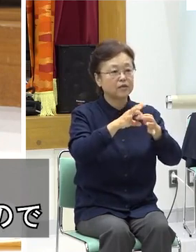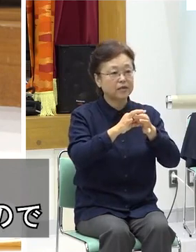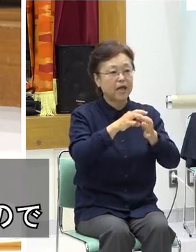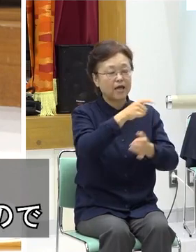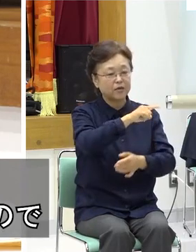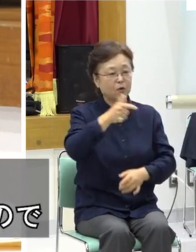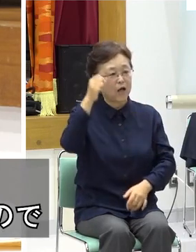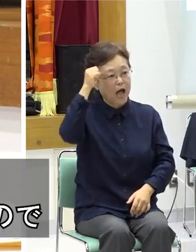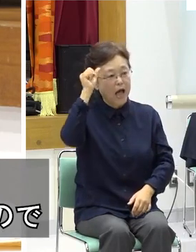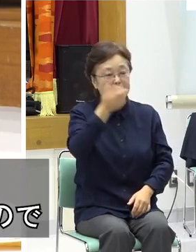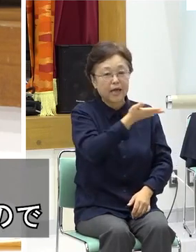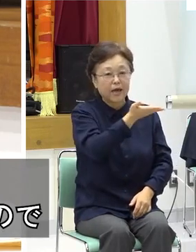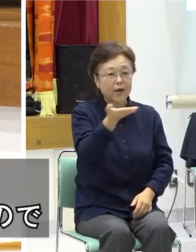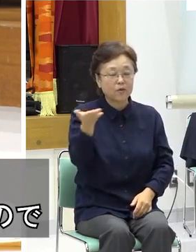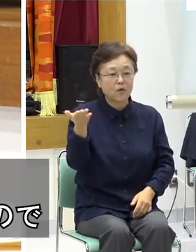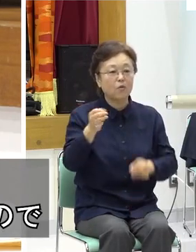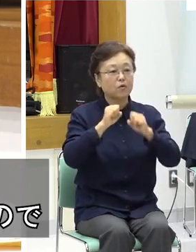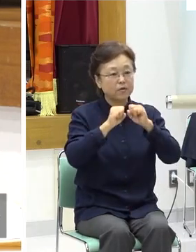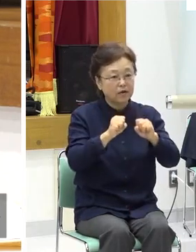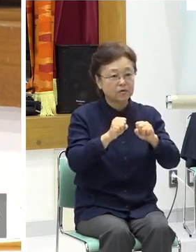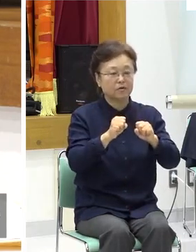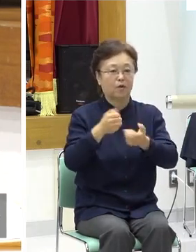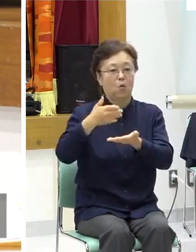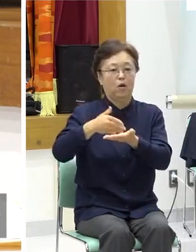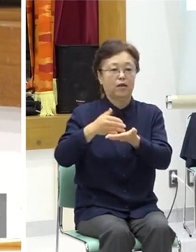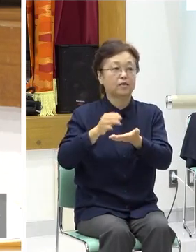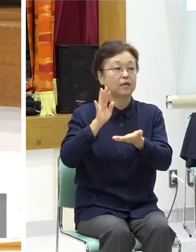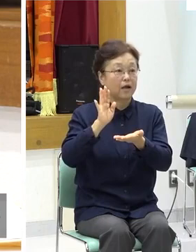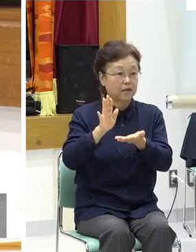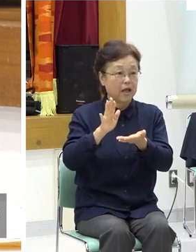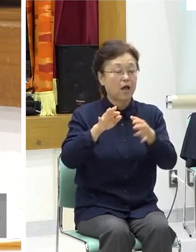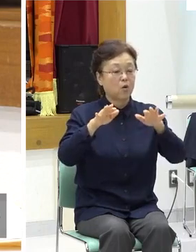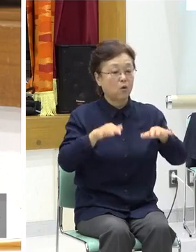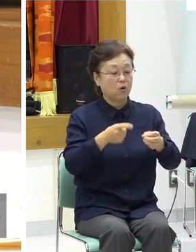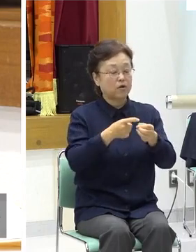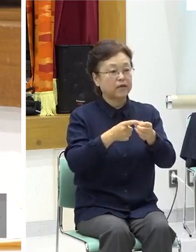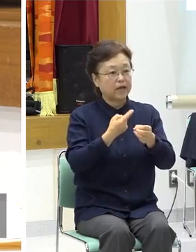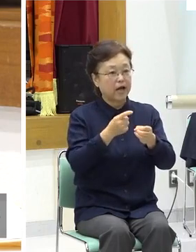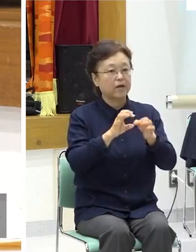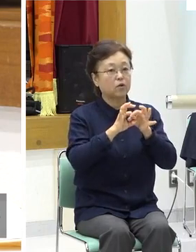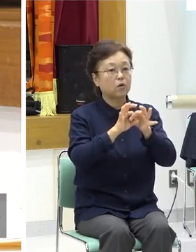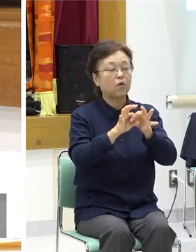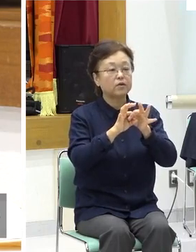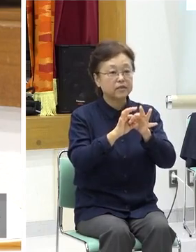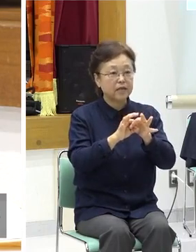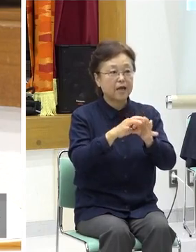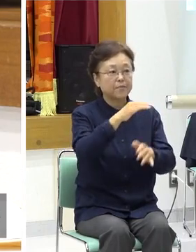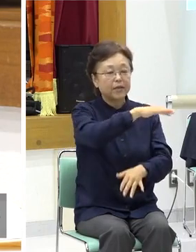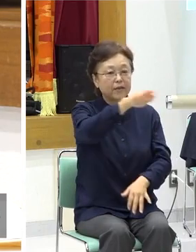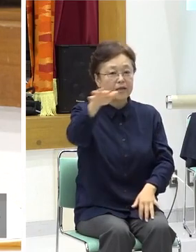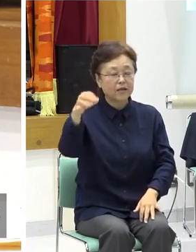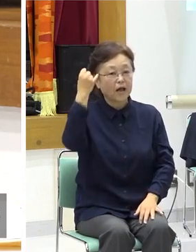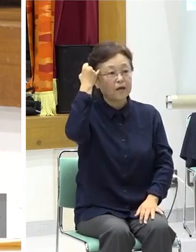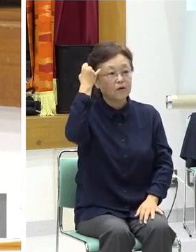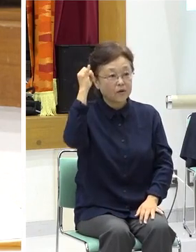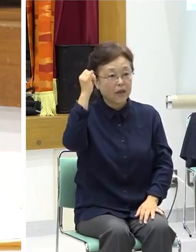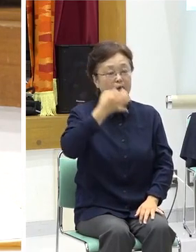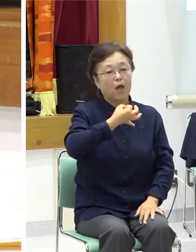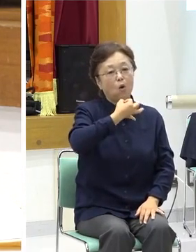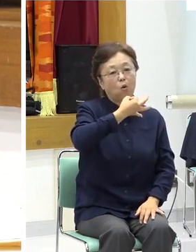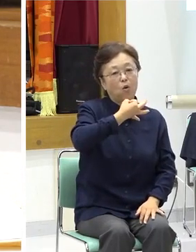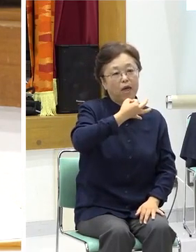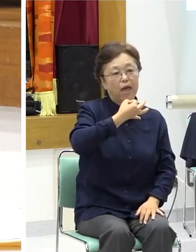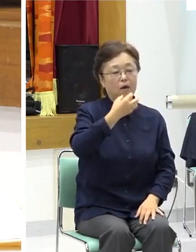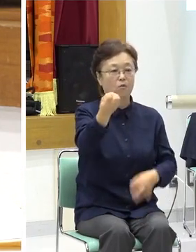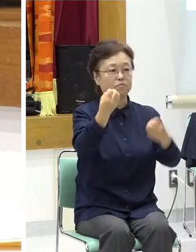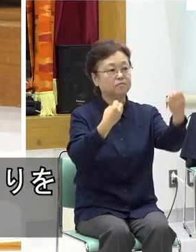しょうし、いろんな取り組みをされるということですので、そういう機会を通じて皆さんのお声を寄せ